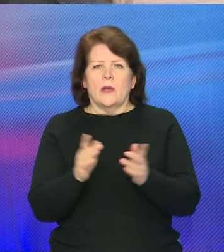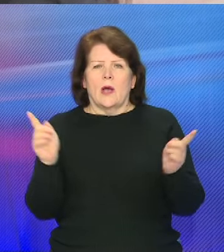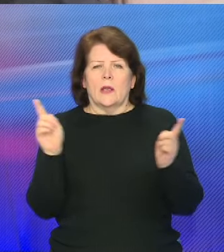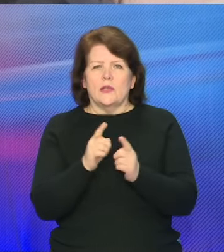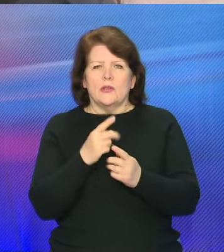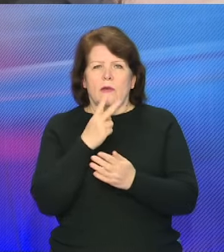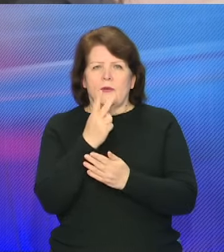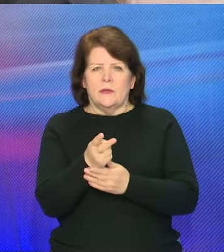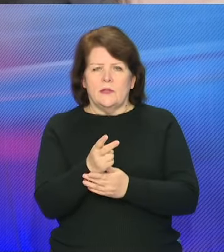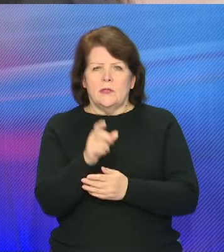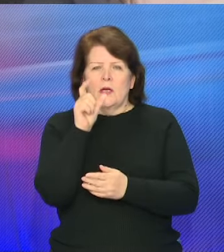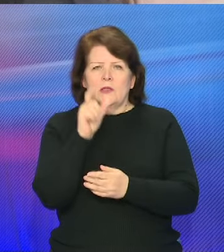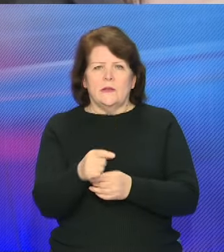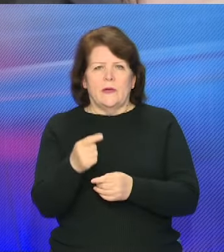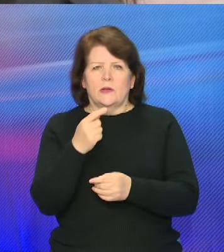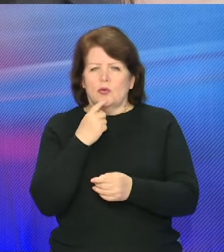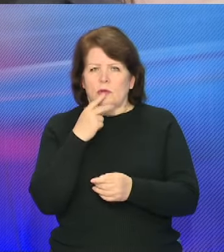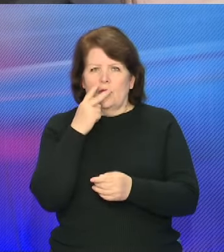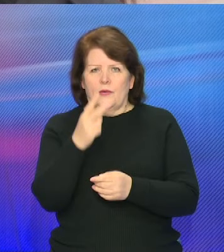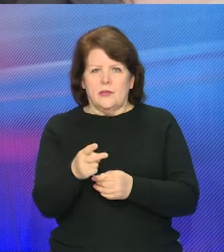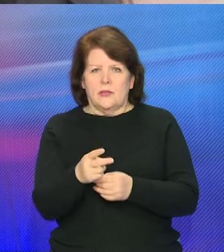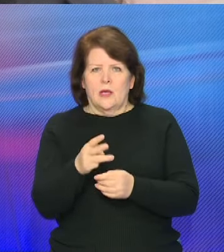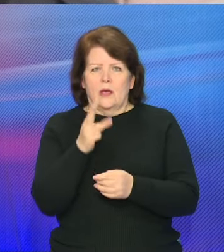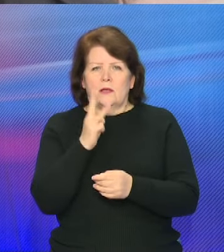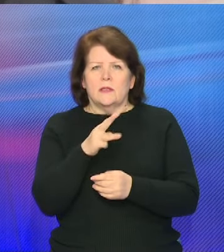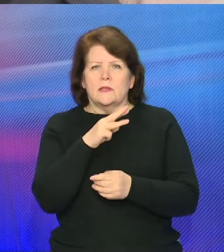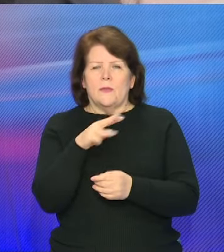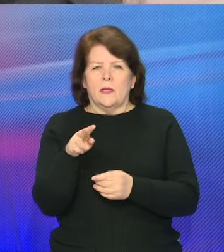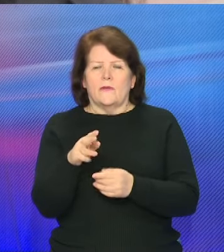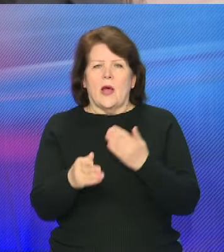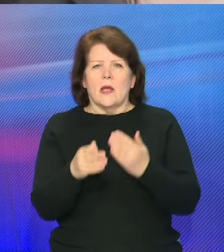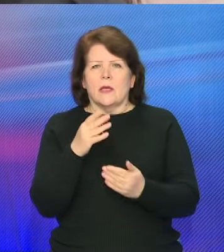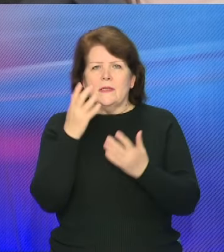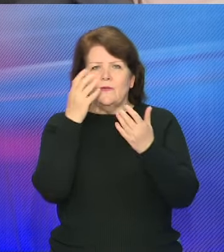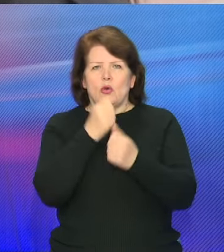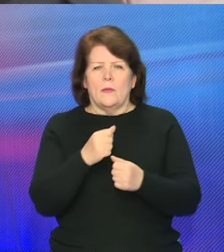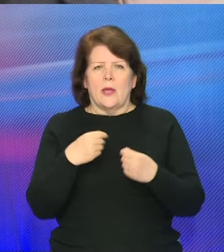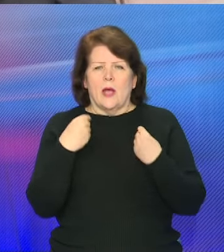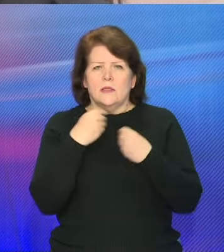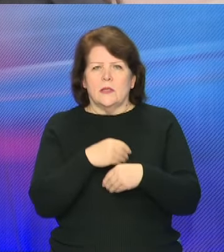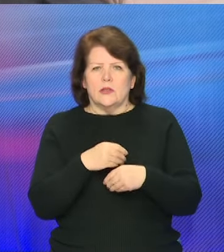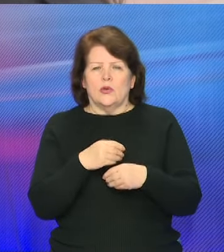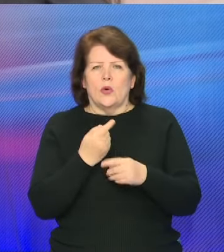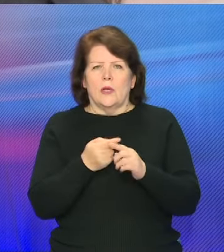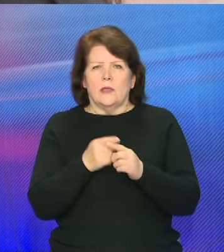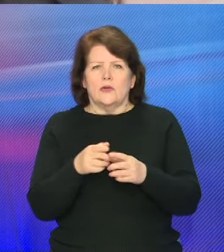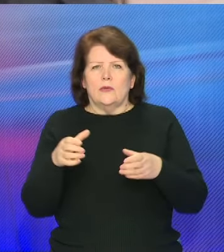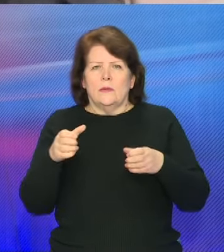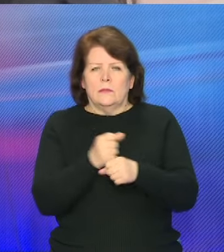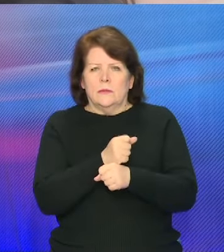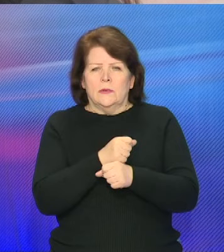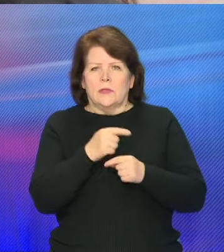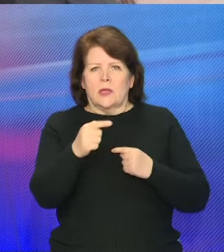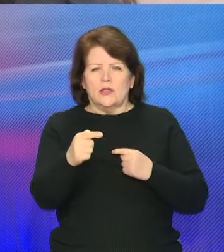пешеход виден водителю на расстоянии не далее 30 метров. А если он в темной одежде, то и это расстояние сокращается.